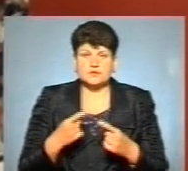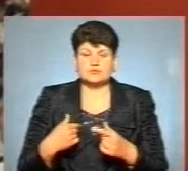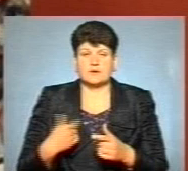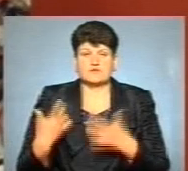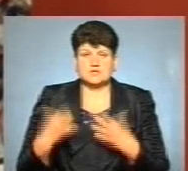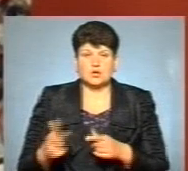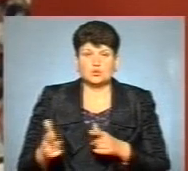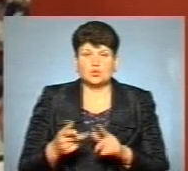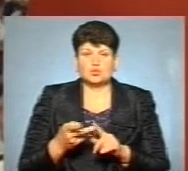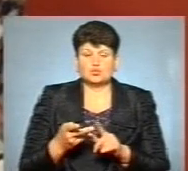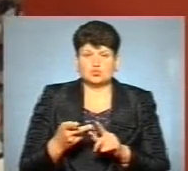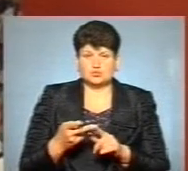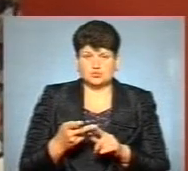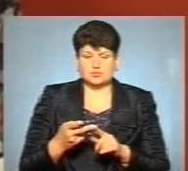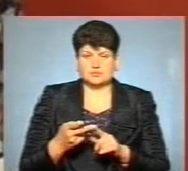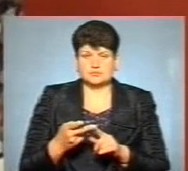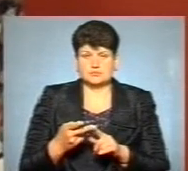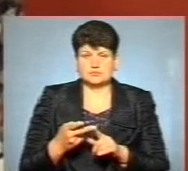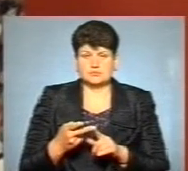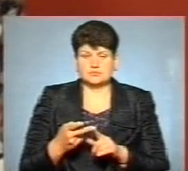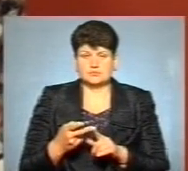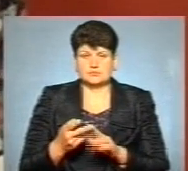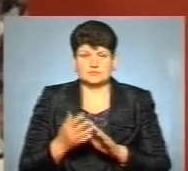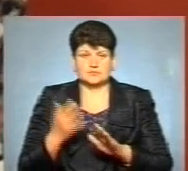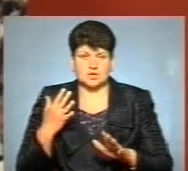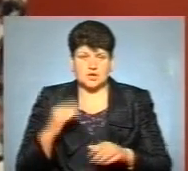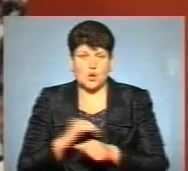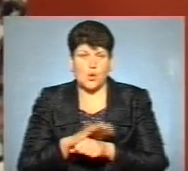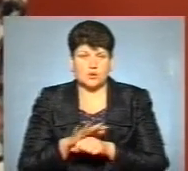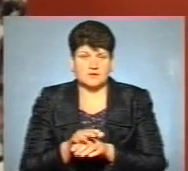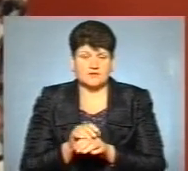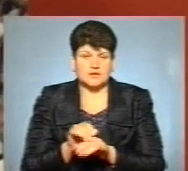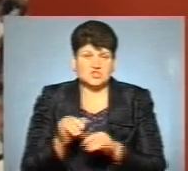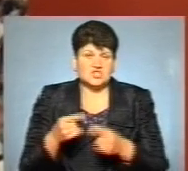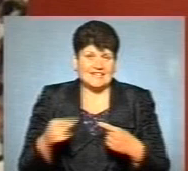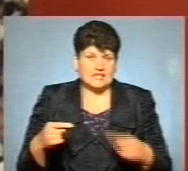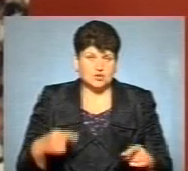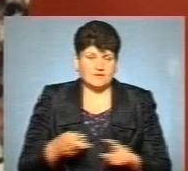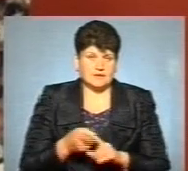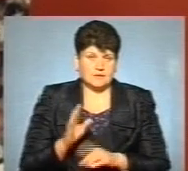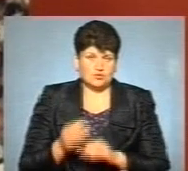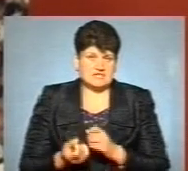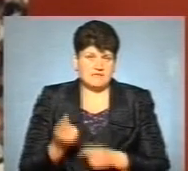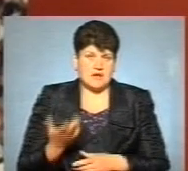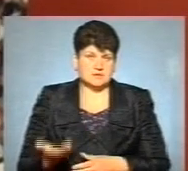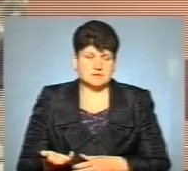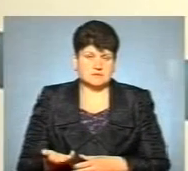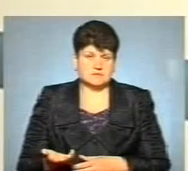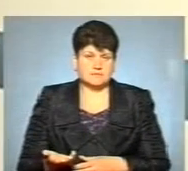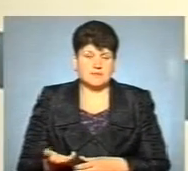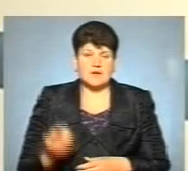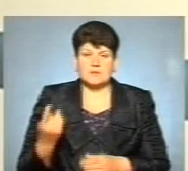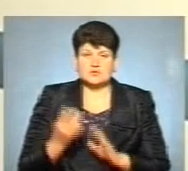до 2-ї хвилі коронавірусу, чи, можливо, взагалі до іншої інфекції, яка буде з'являтися в наступні роки? Ну, перш за